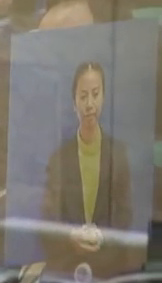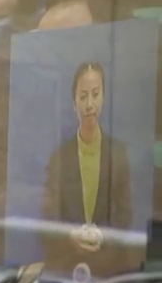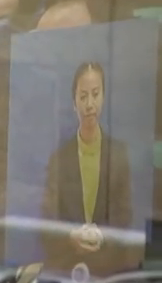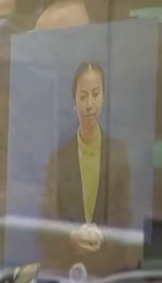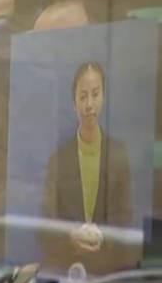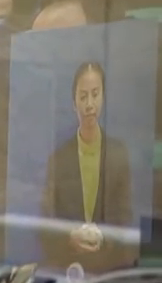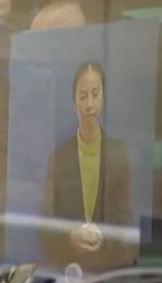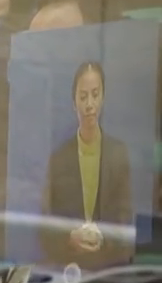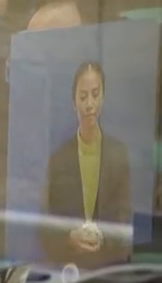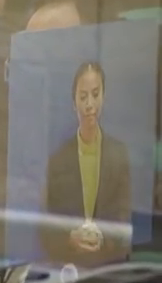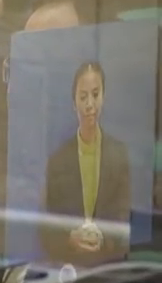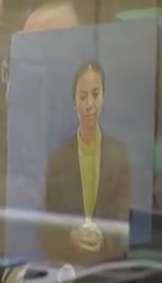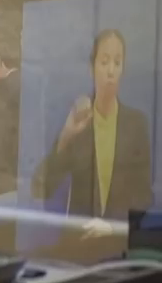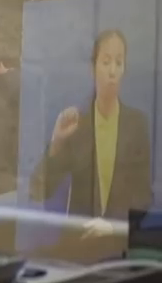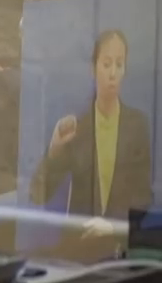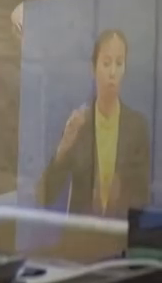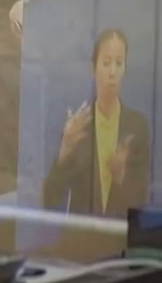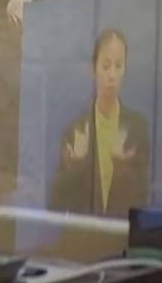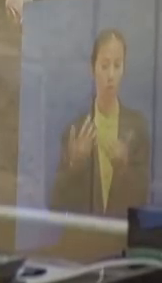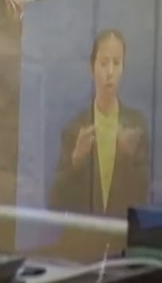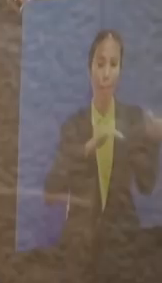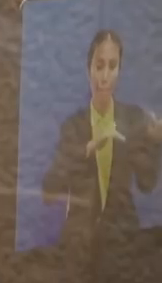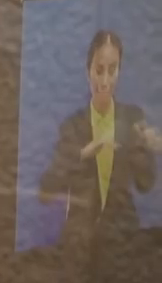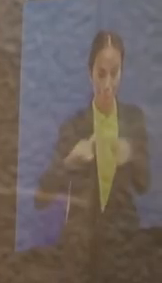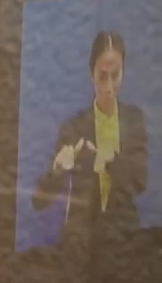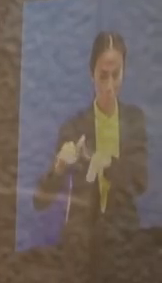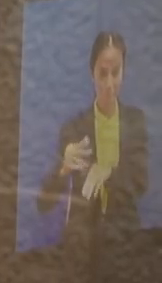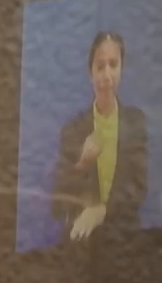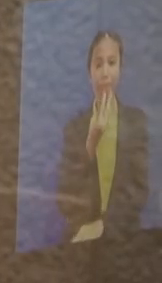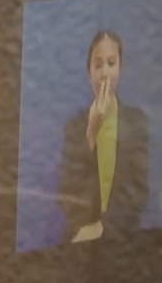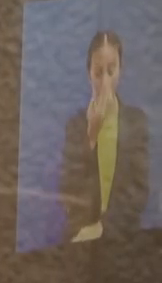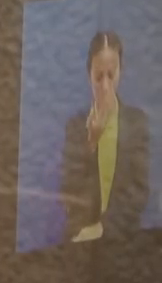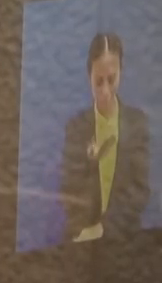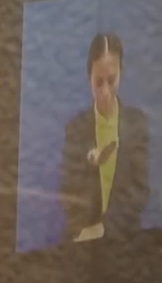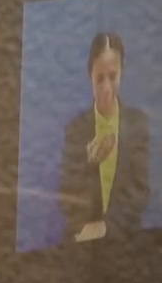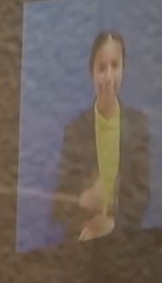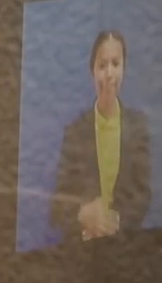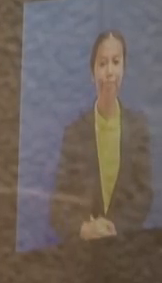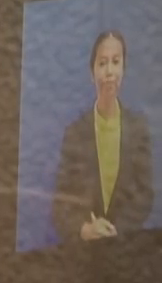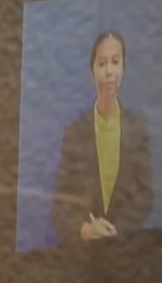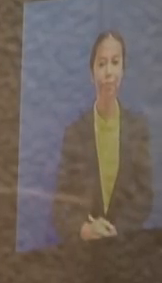บิ๊กตู่ไหวไหมทีมข่าวลึกทันใจรายงาน